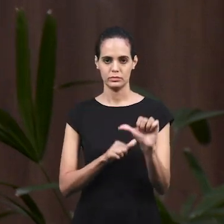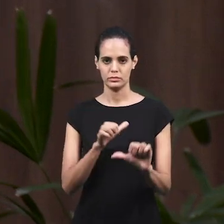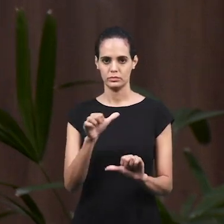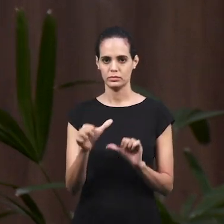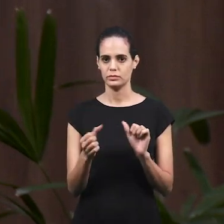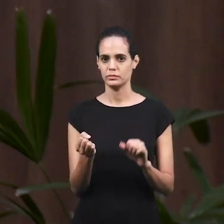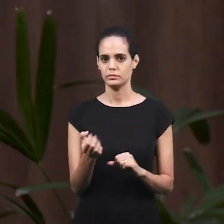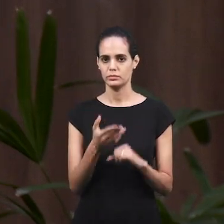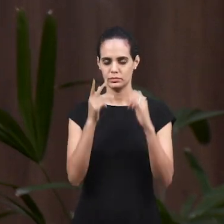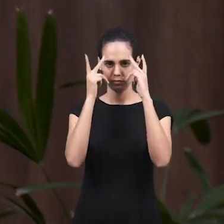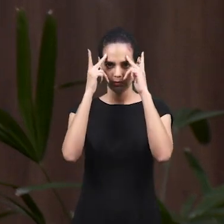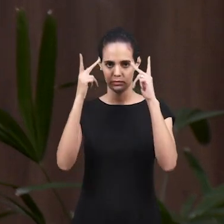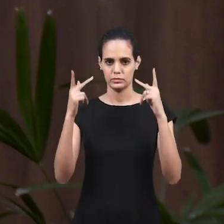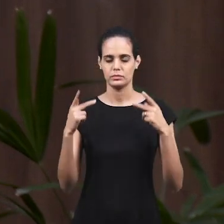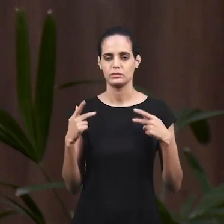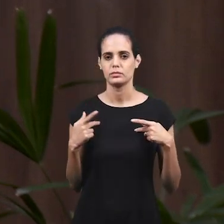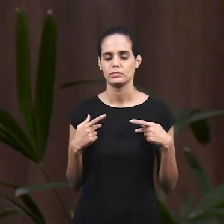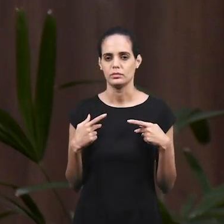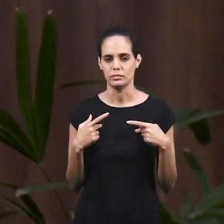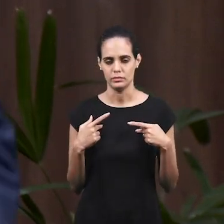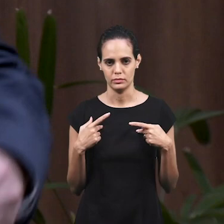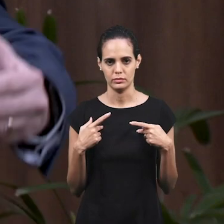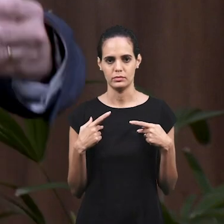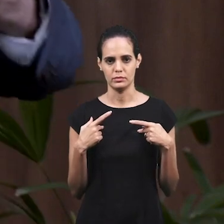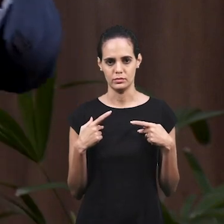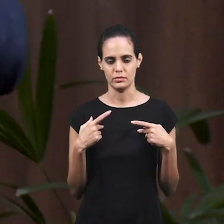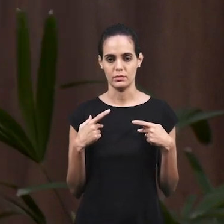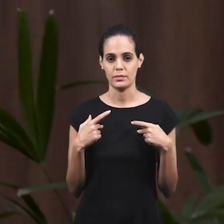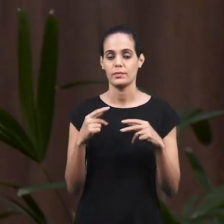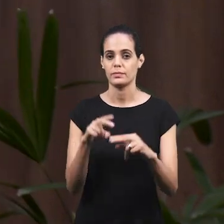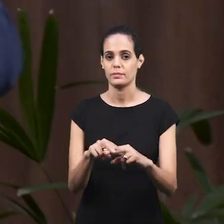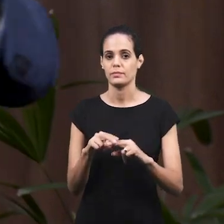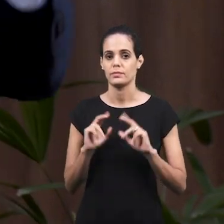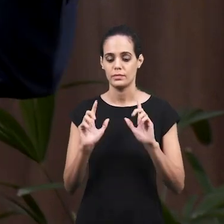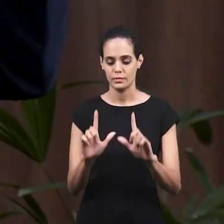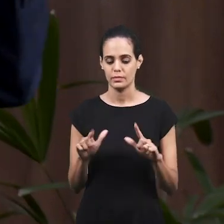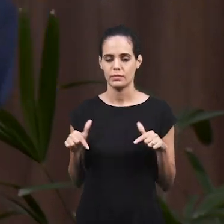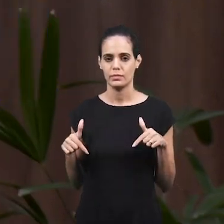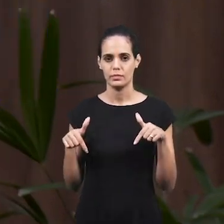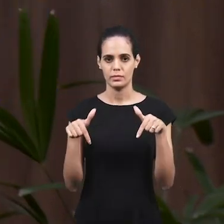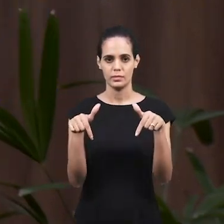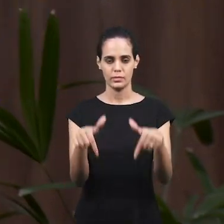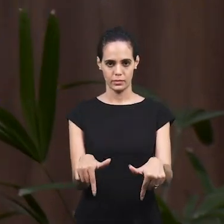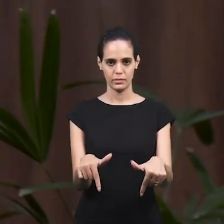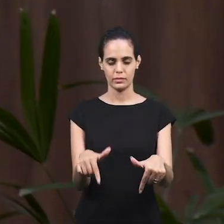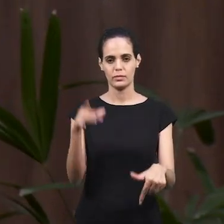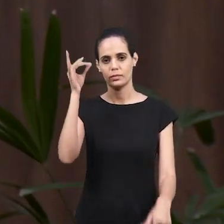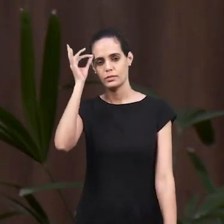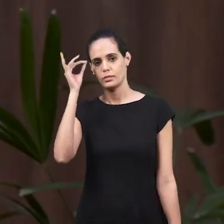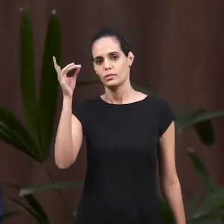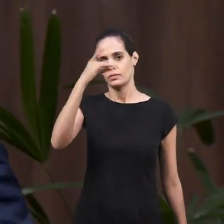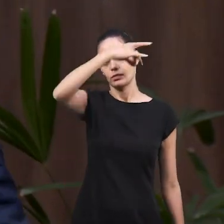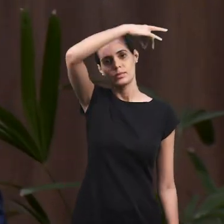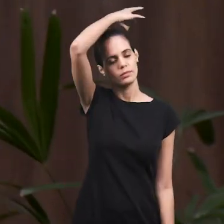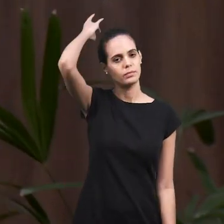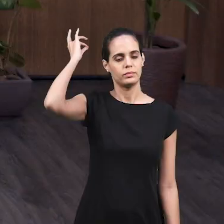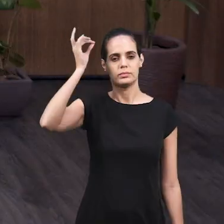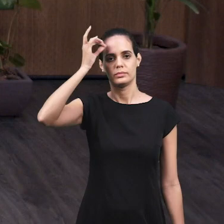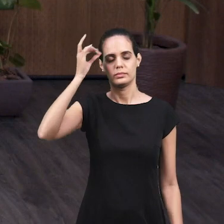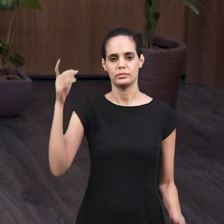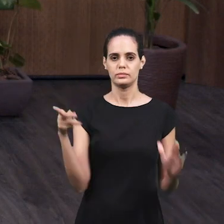de sanctification et transformation de l'homme qui se donne à travers l'action